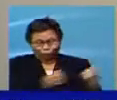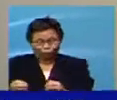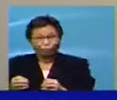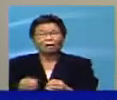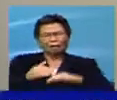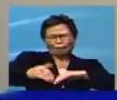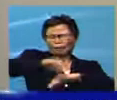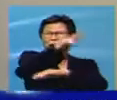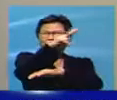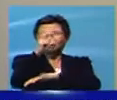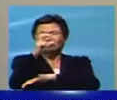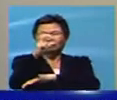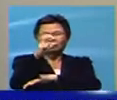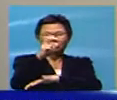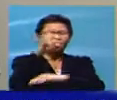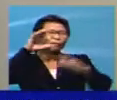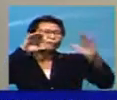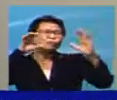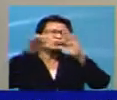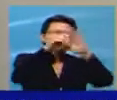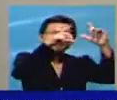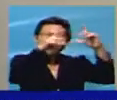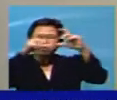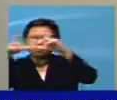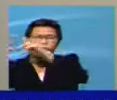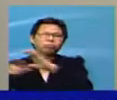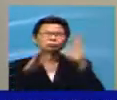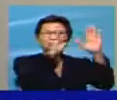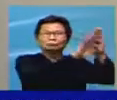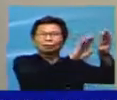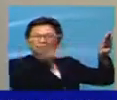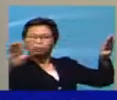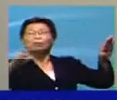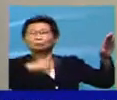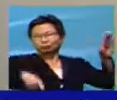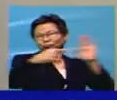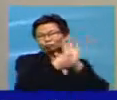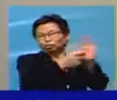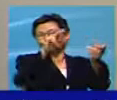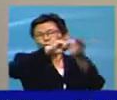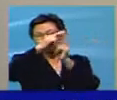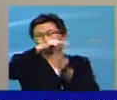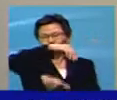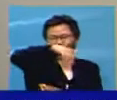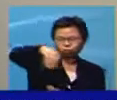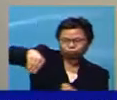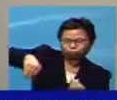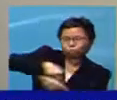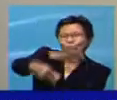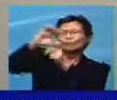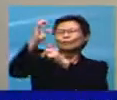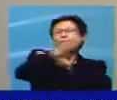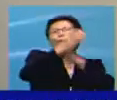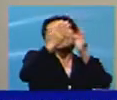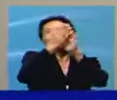mana lebih 300 hasil seni fotografi dipamerkan. Kebanyakannya hasil di sini menunjukkan perubahan persekitaran fizikal maupun budaya di